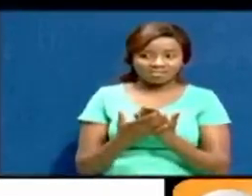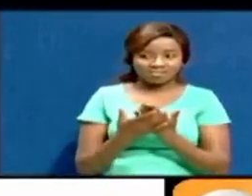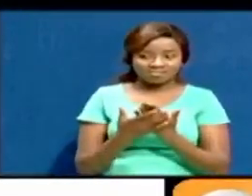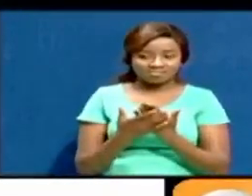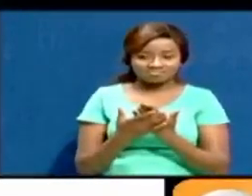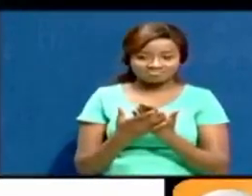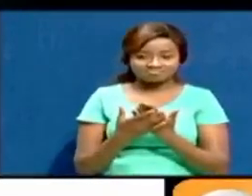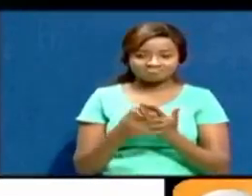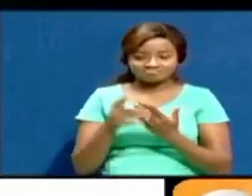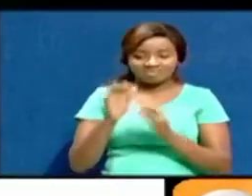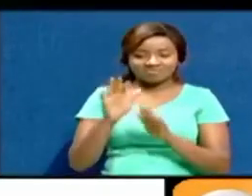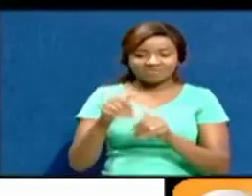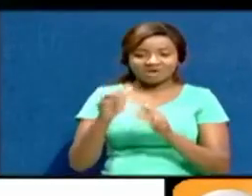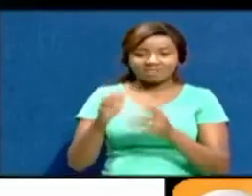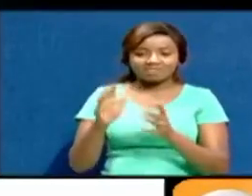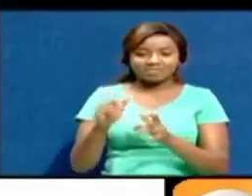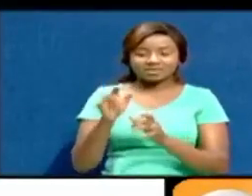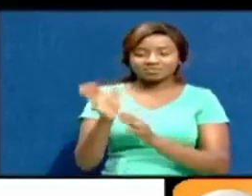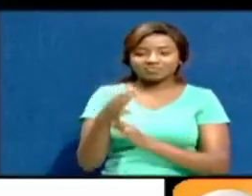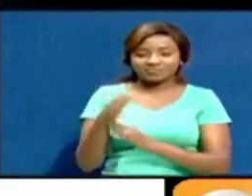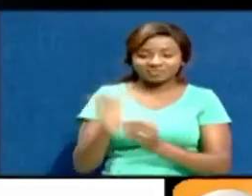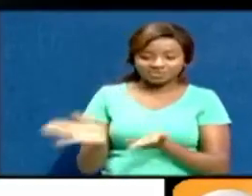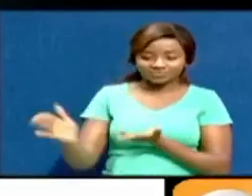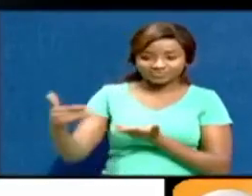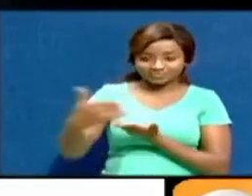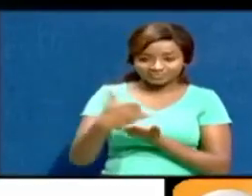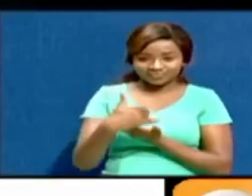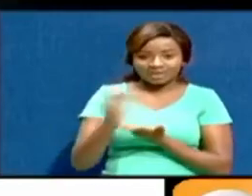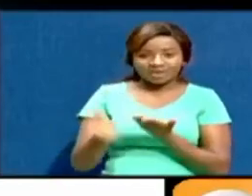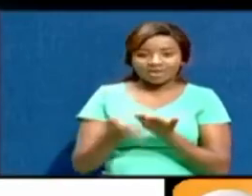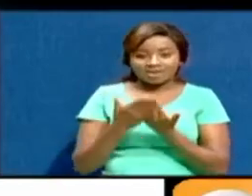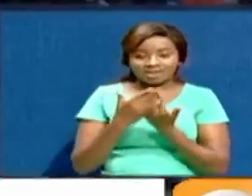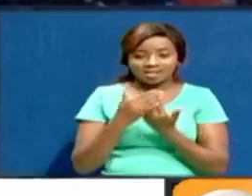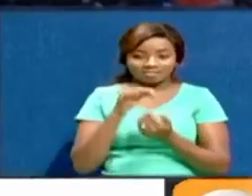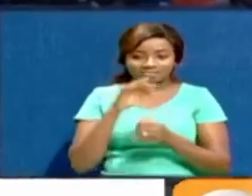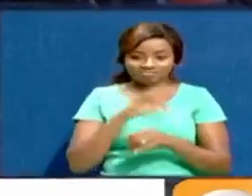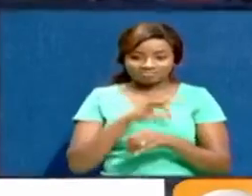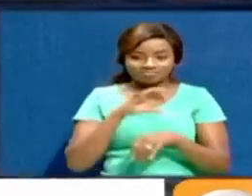ya uvuvi ili kuwakimu kwa sasa na kuhakikisha maisha bora